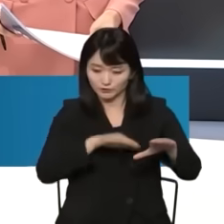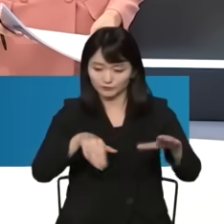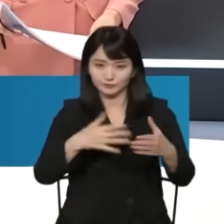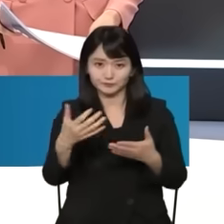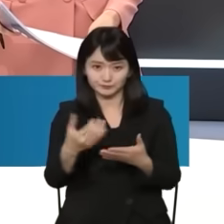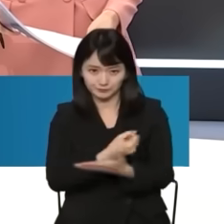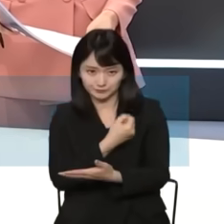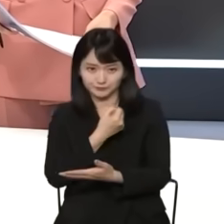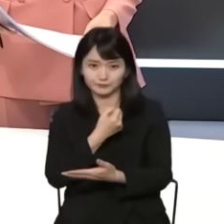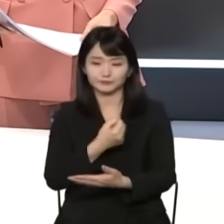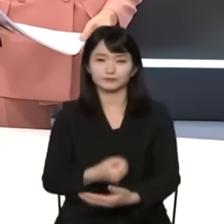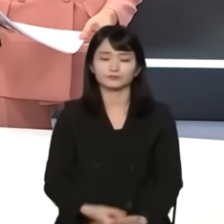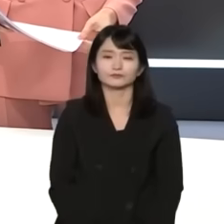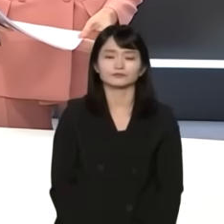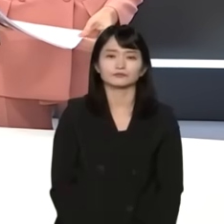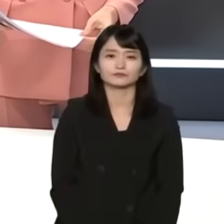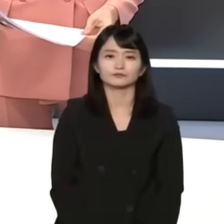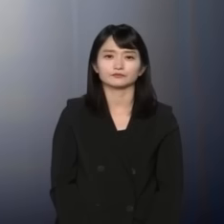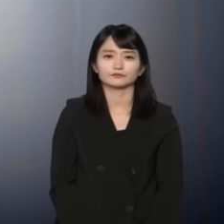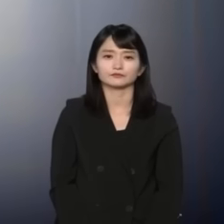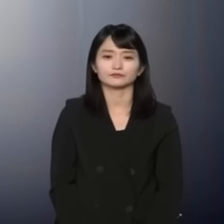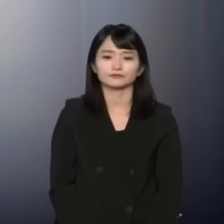확보했습니다. 이어서 이한길 기자입니다.